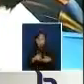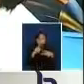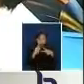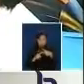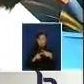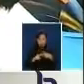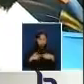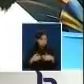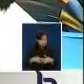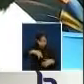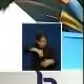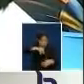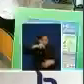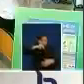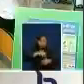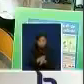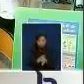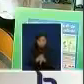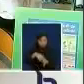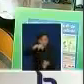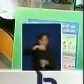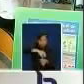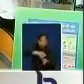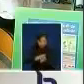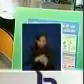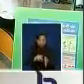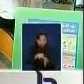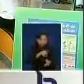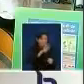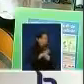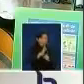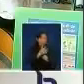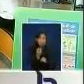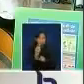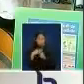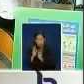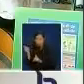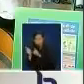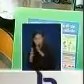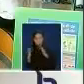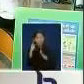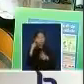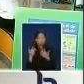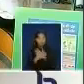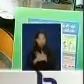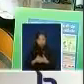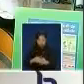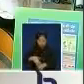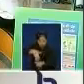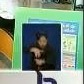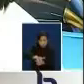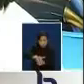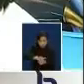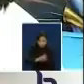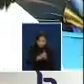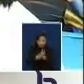ล้างมือไม่พอเนี่ยนะคะ อ๋อที่เป็นแอลกอฮอล ์ ที่เราเคยใช้มีอยู่ช่วงหนึ่งใช่ไหม ที่ไข้หวัดใหญ่ ไข้หวัดใหญ่ก็สามารถใช้ได้เหมือนกัน คือหลัก